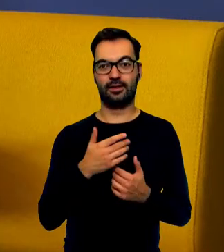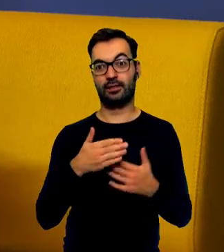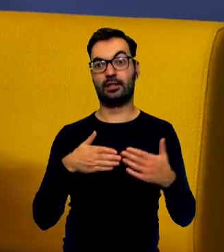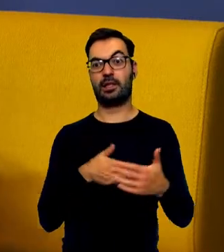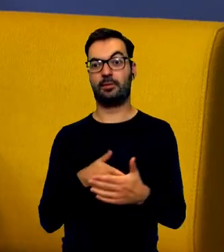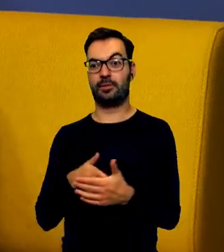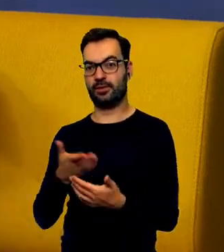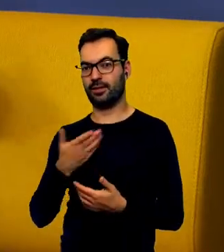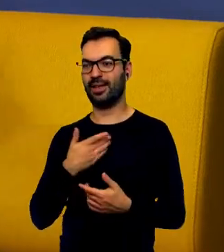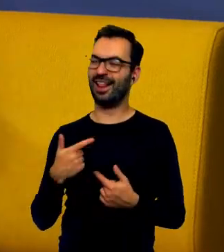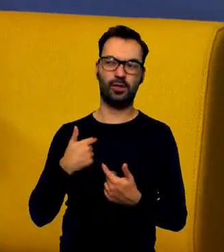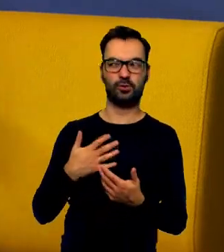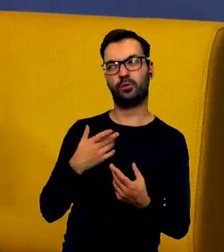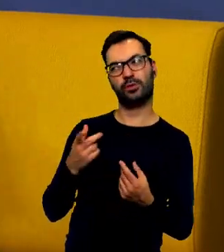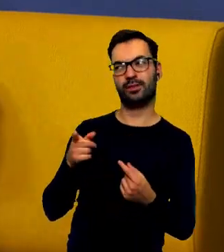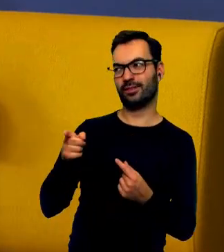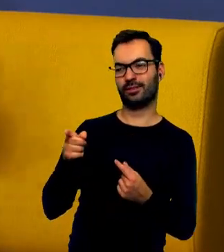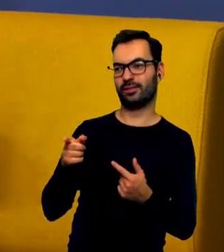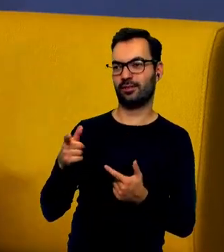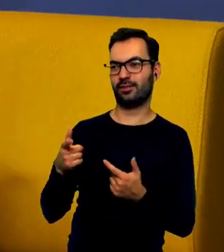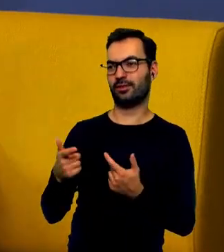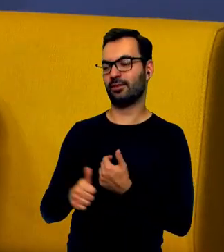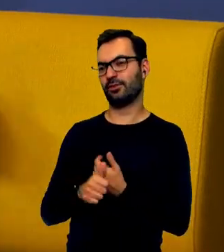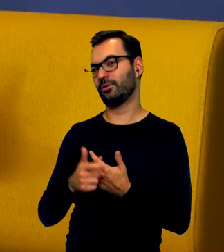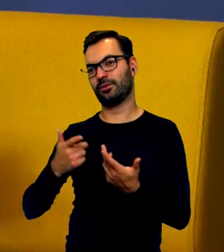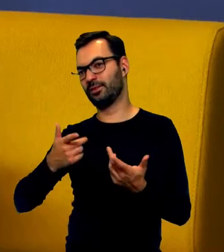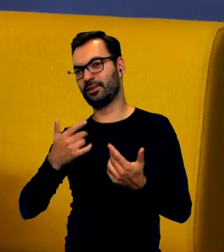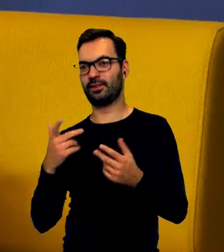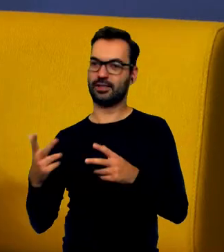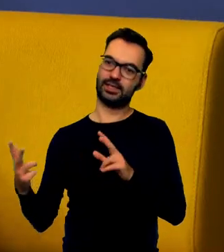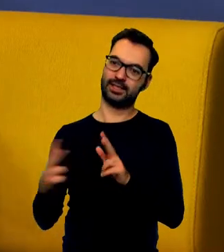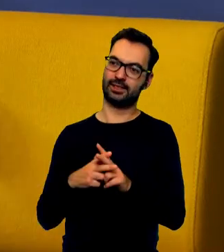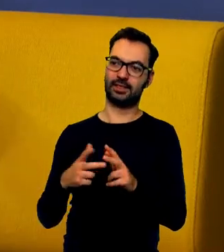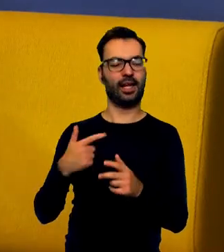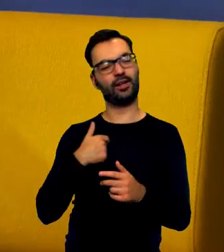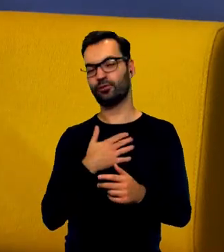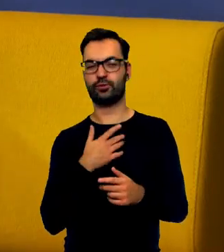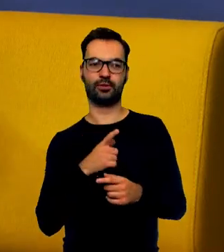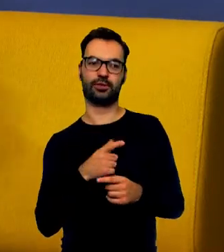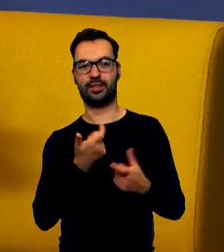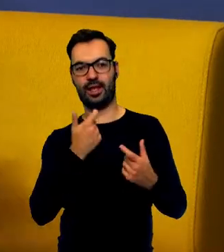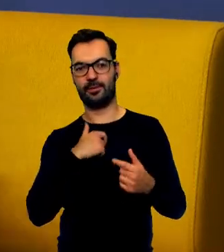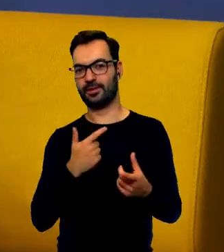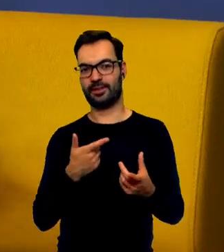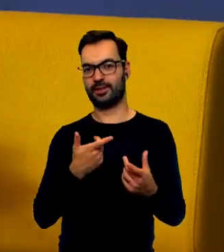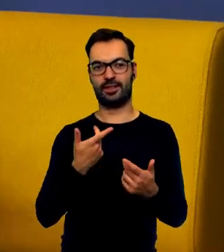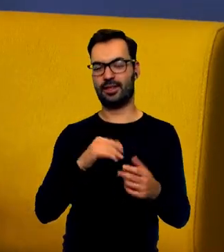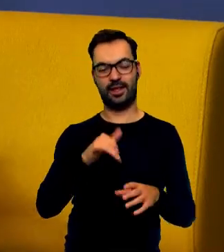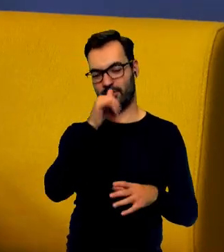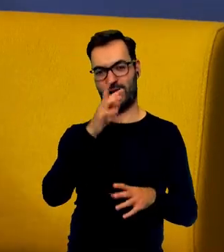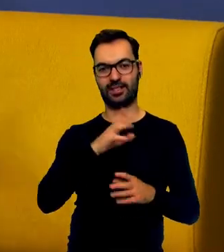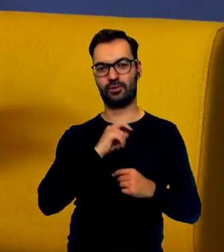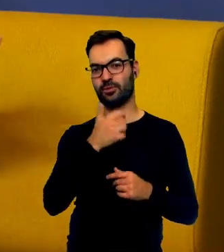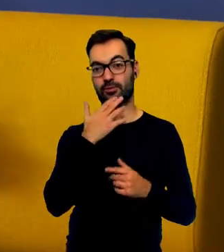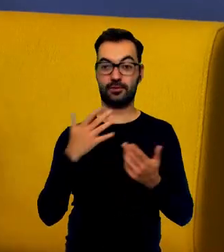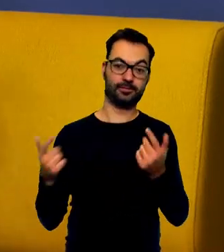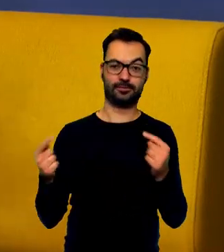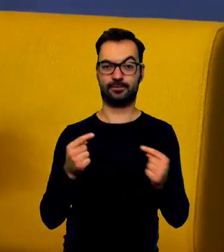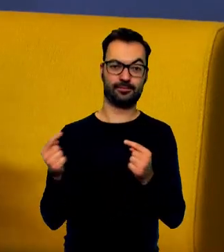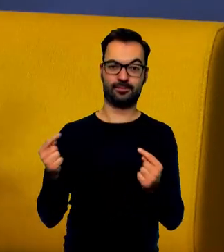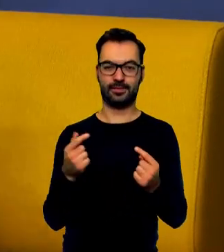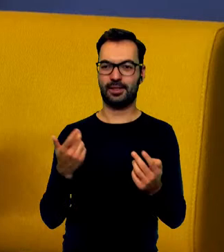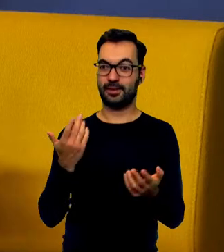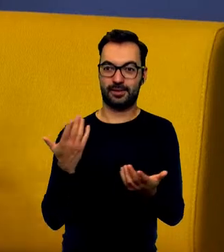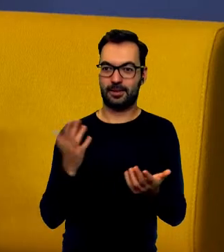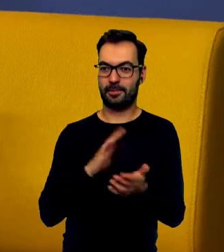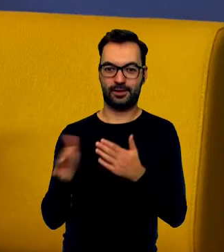chwili ograniczasz, no ale ja czuję, że ty z kolei tutaj jesteś inwazyjny, no a ja czuję, że to jest dla mnie nie do przyjęcia, co ty mówisz. No i tak